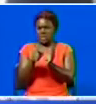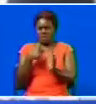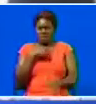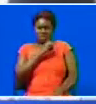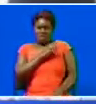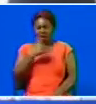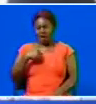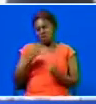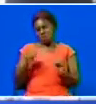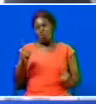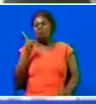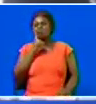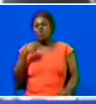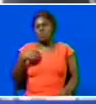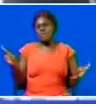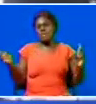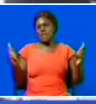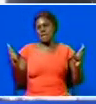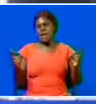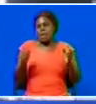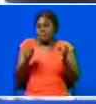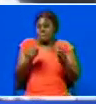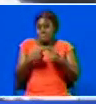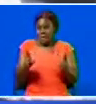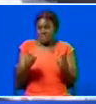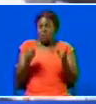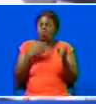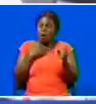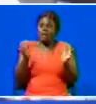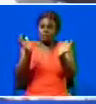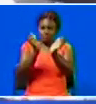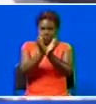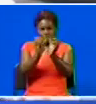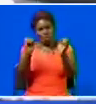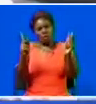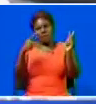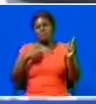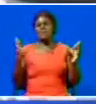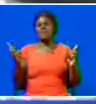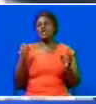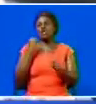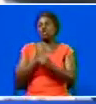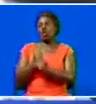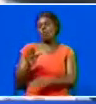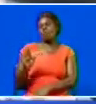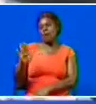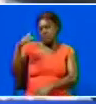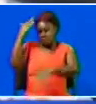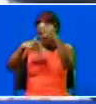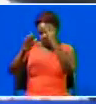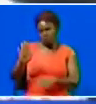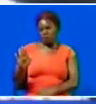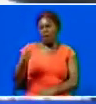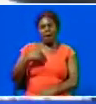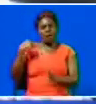hata wakiniita kesho naenda. Lakini wakitaka pia kushika, wakuja wakati wote, sababu hiyo ni kazi yao, hiyo ni profession yao.